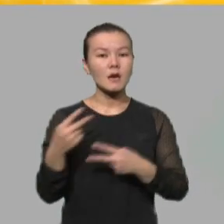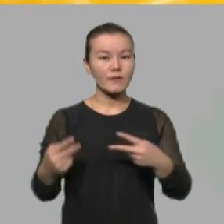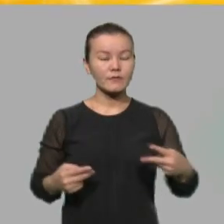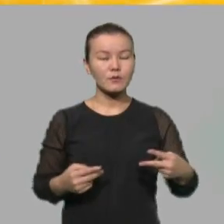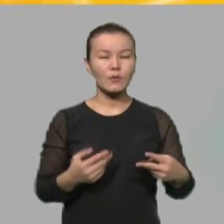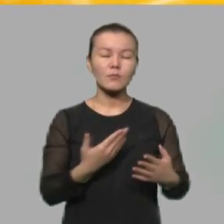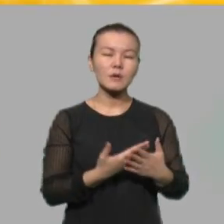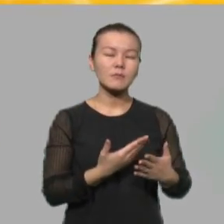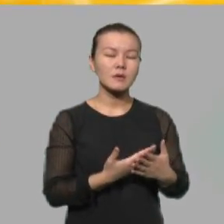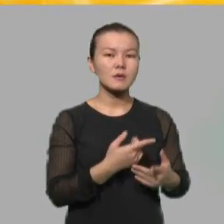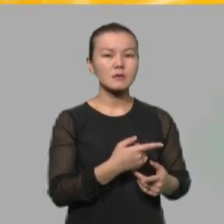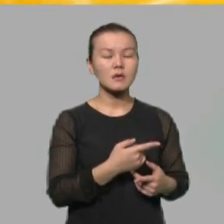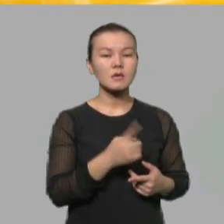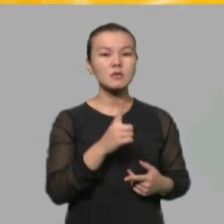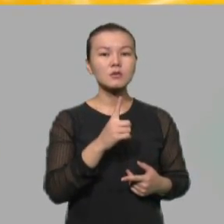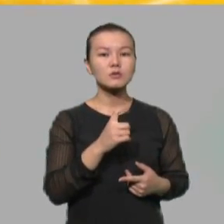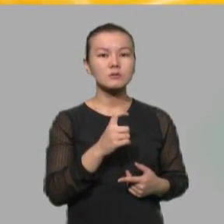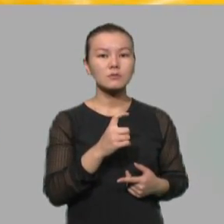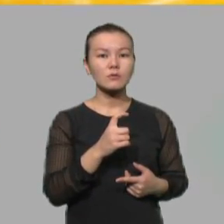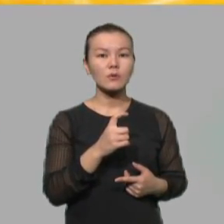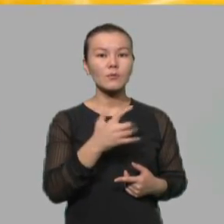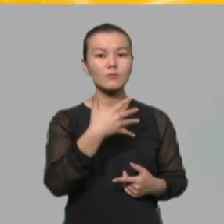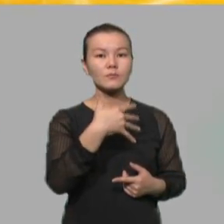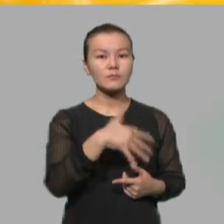Равно примерно